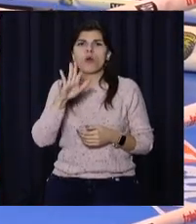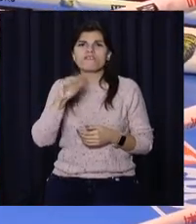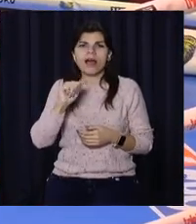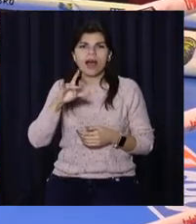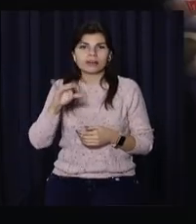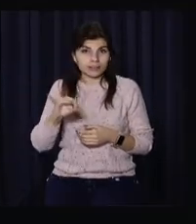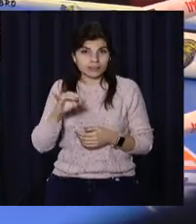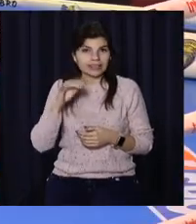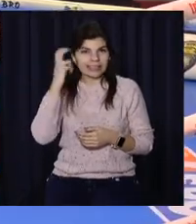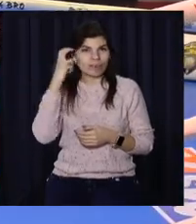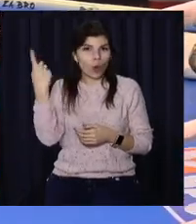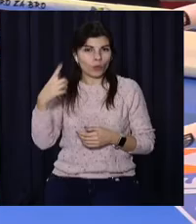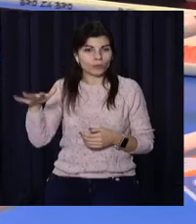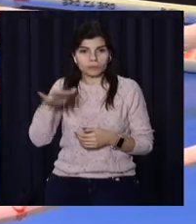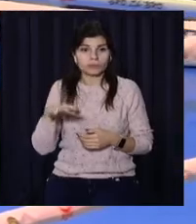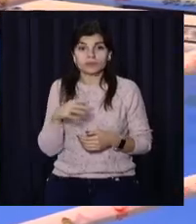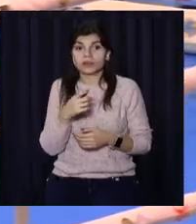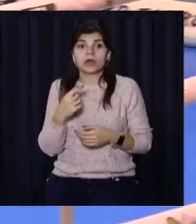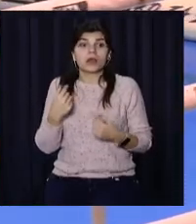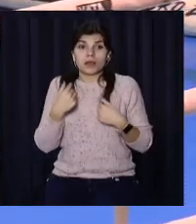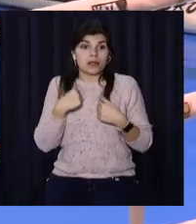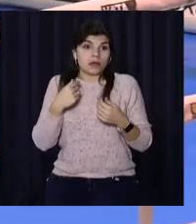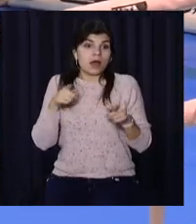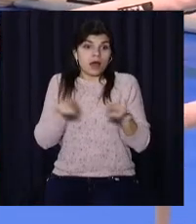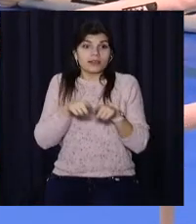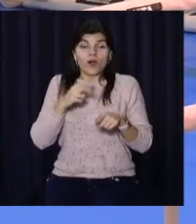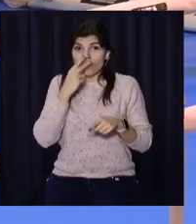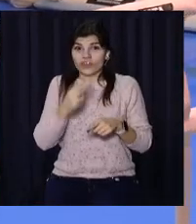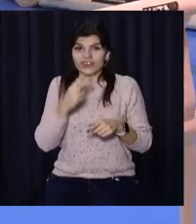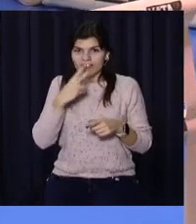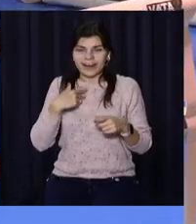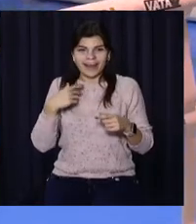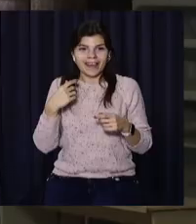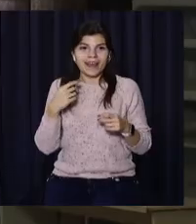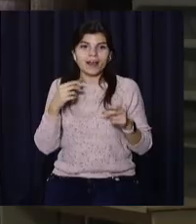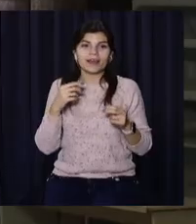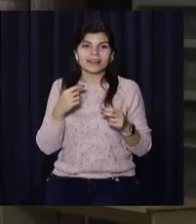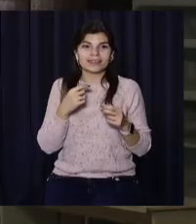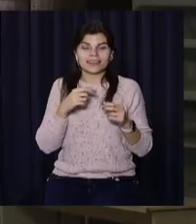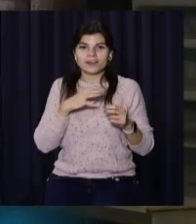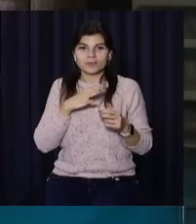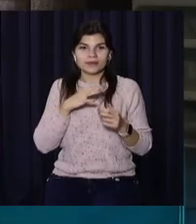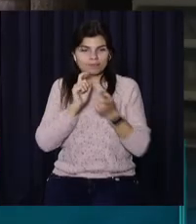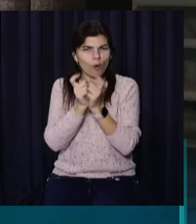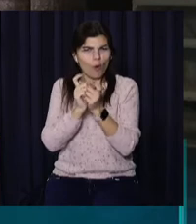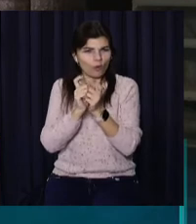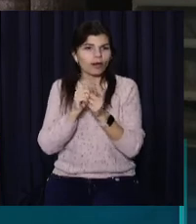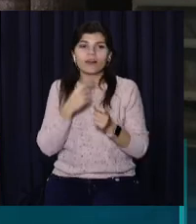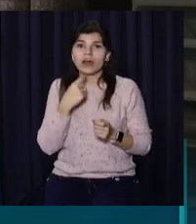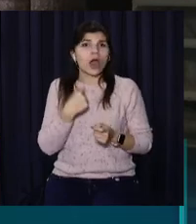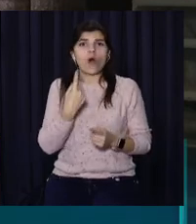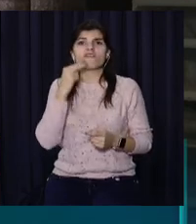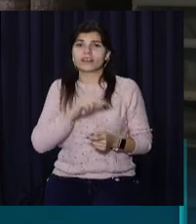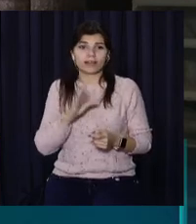чого перемогу технічним нокаутом отримав 20-річний Назрій Рагімов із Броварів. Стилі не совпали і вийшло такий бой.